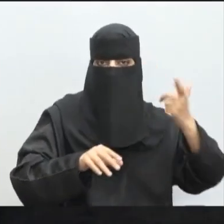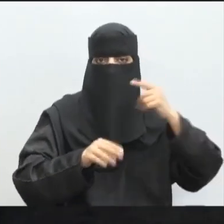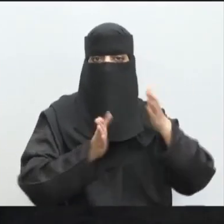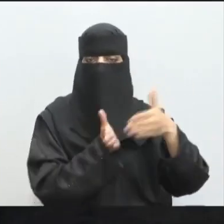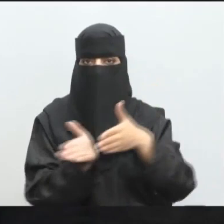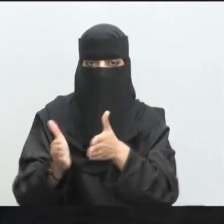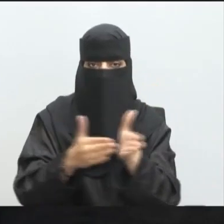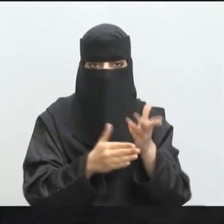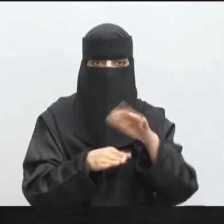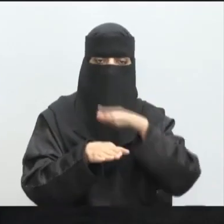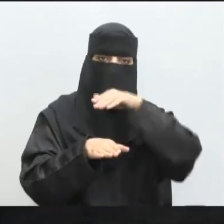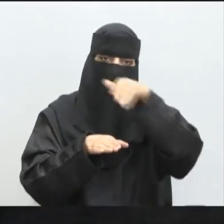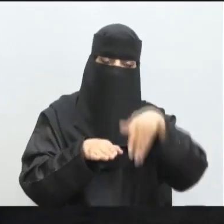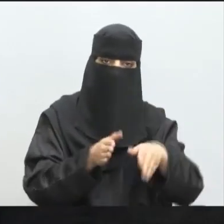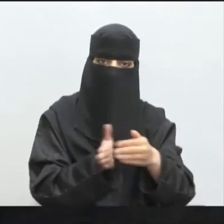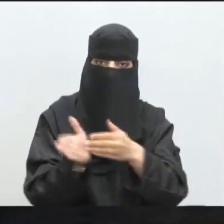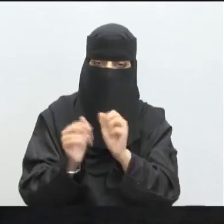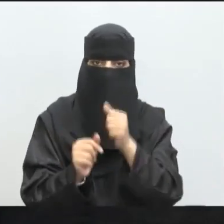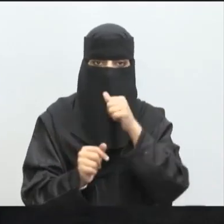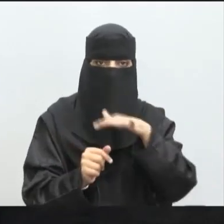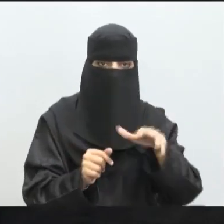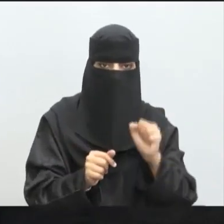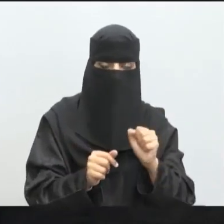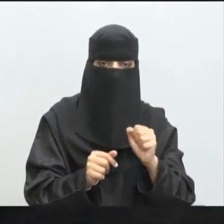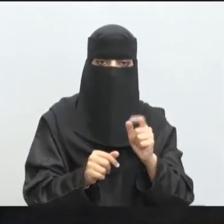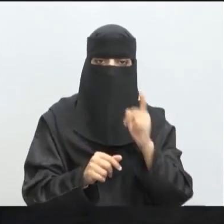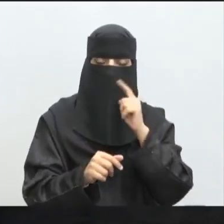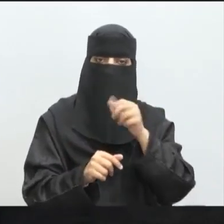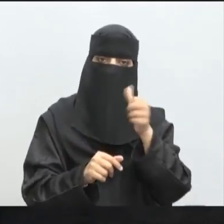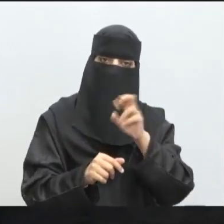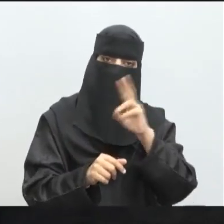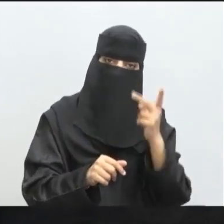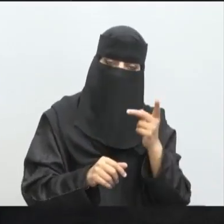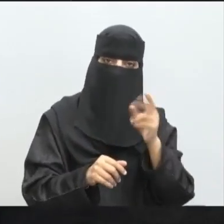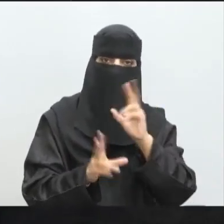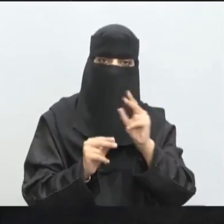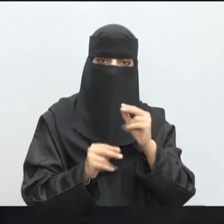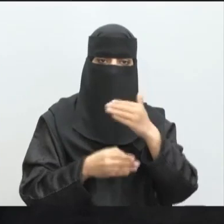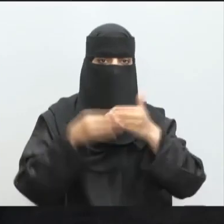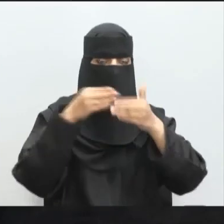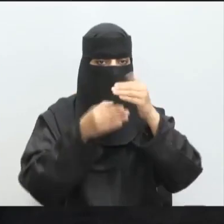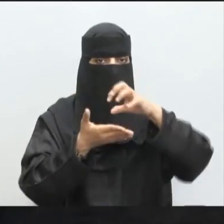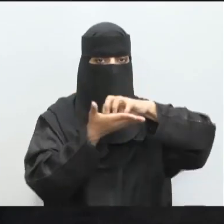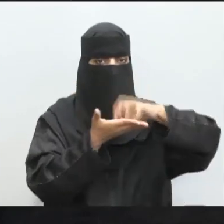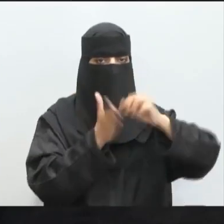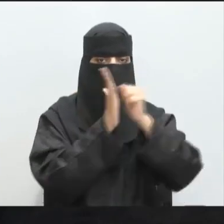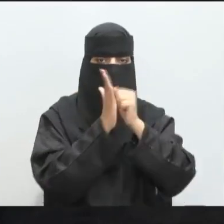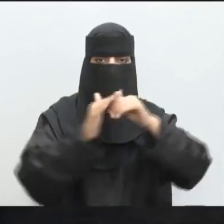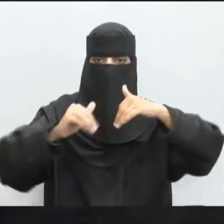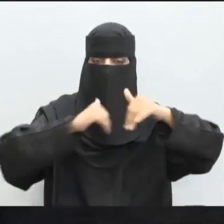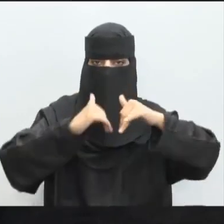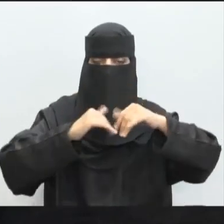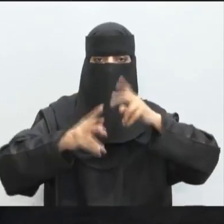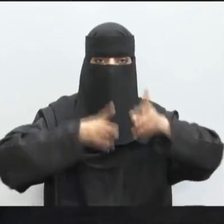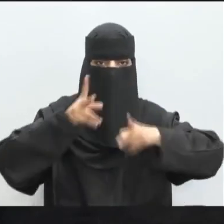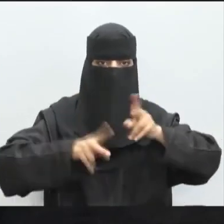الاوديه والانهار وغيرها من المظاهر الطبيعيه او غير طبيعيه مثل المدن المباني الطرق السكك